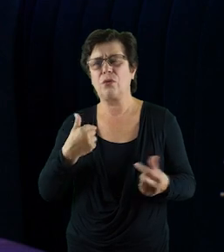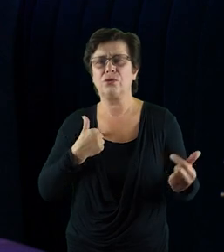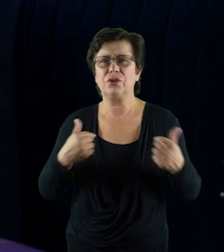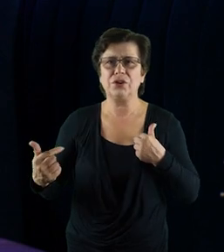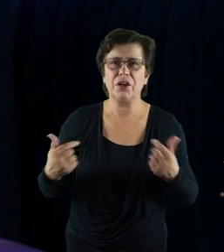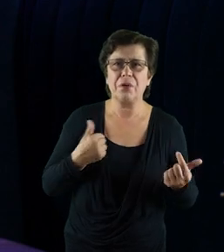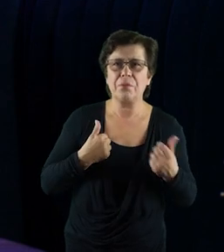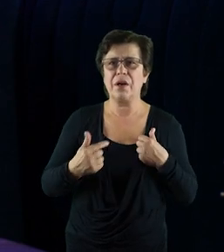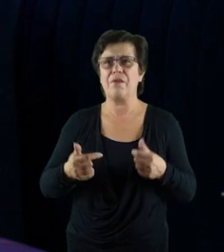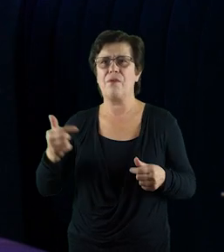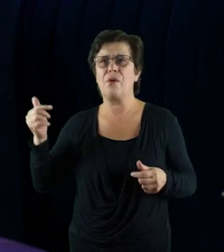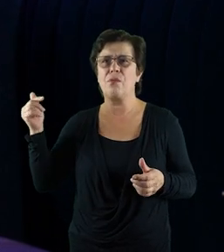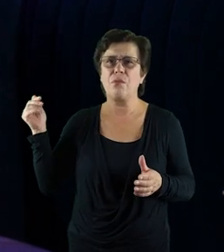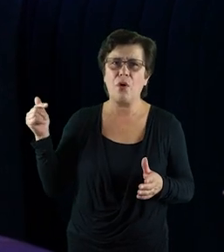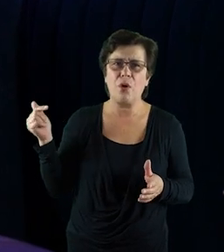cierpienie, konieczność,